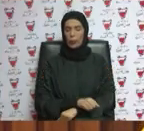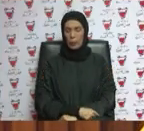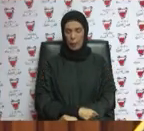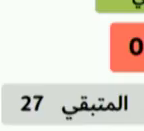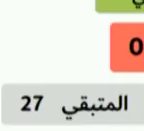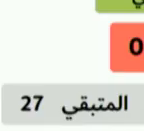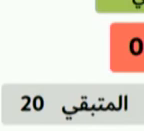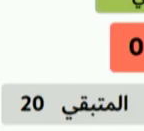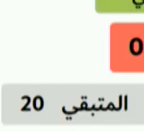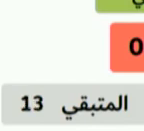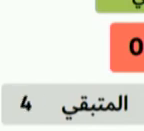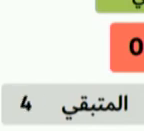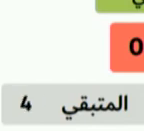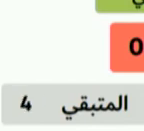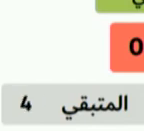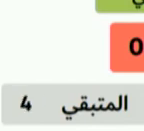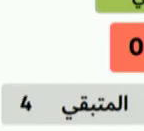الموافقون على المادة الثانية